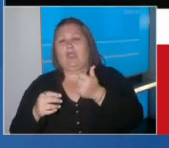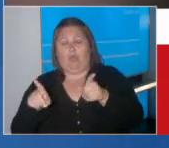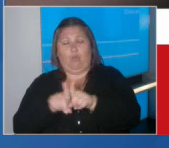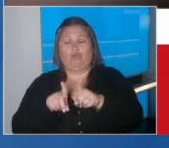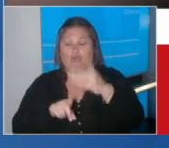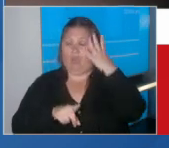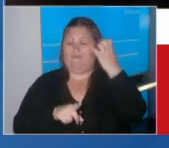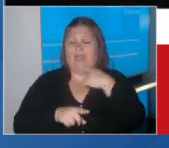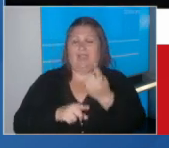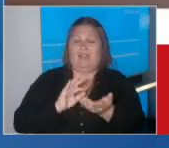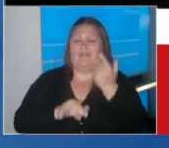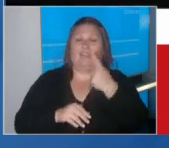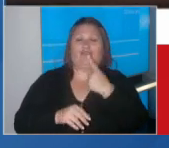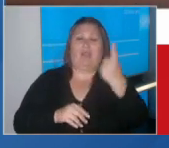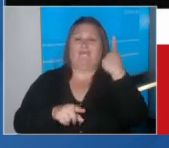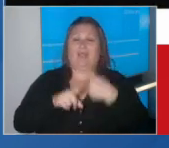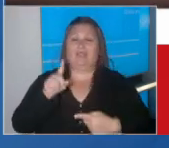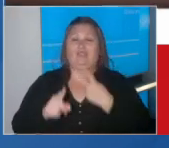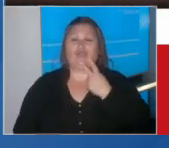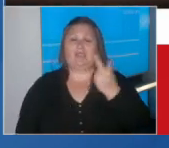לפני שנה וחצי או שנתיים.